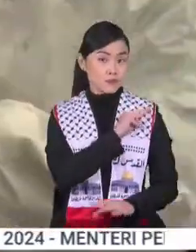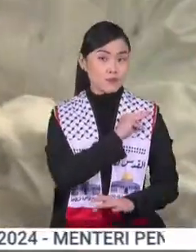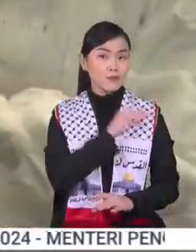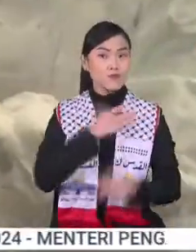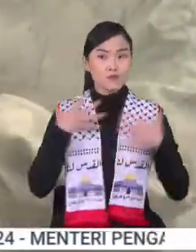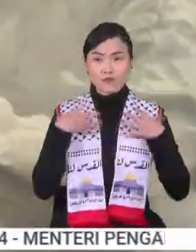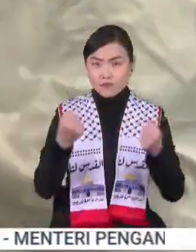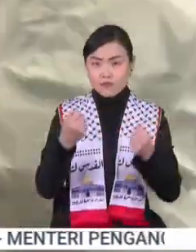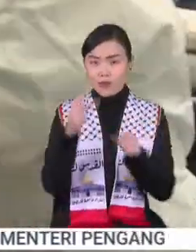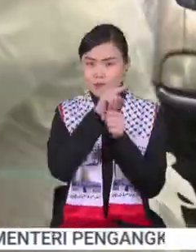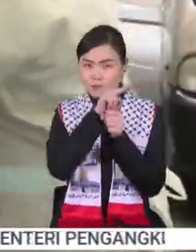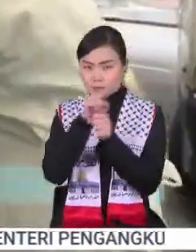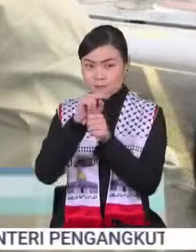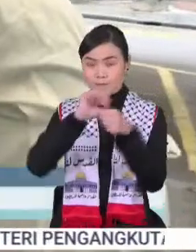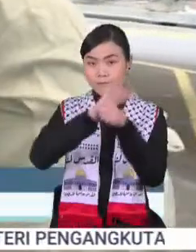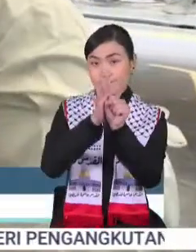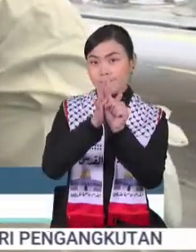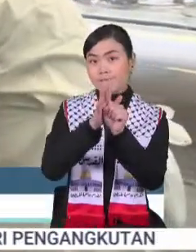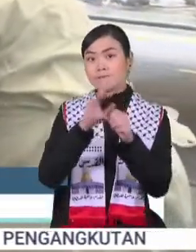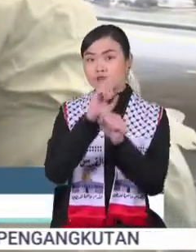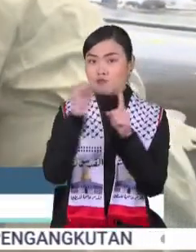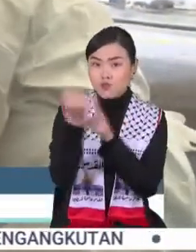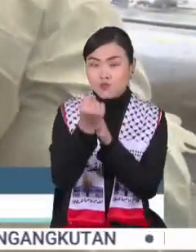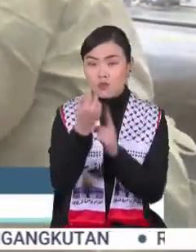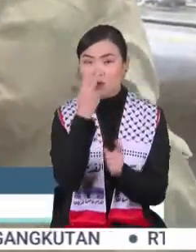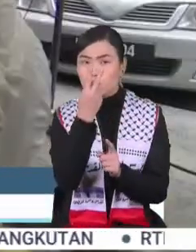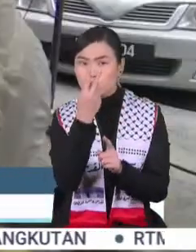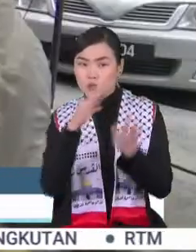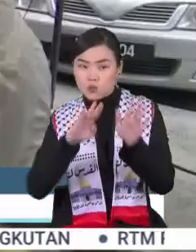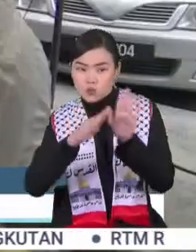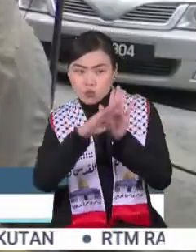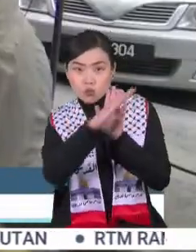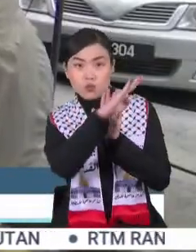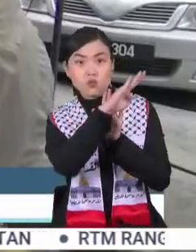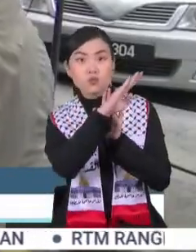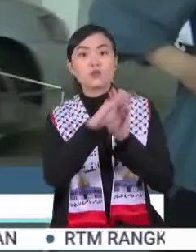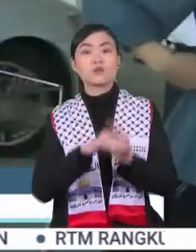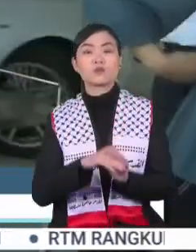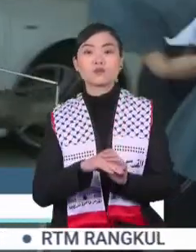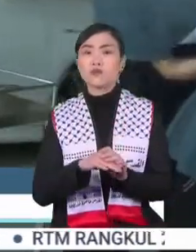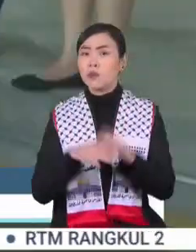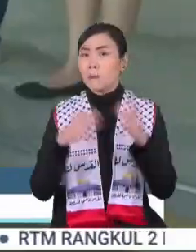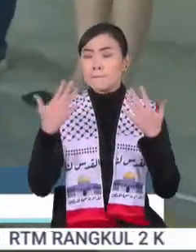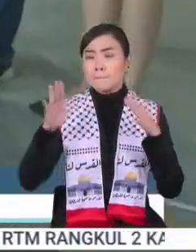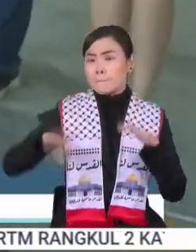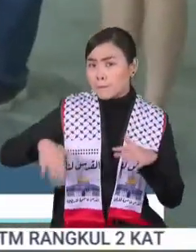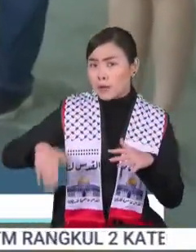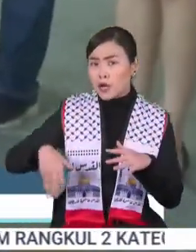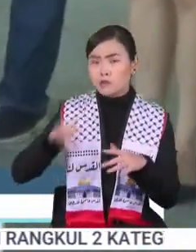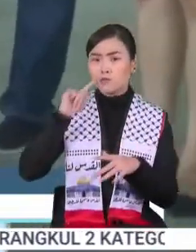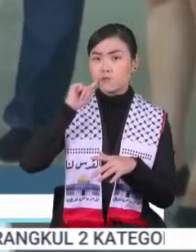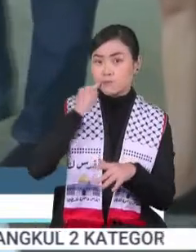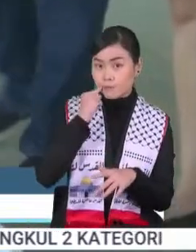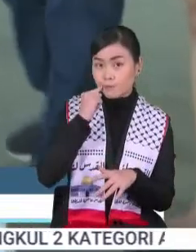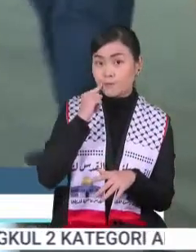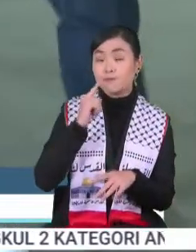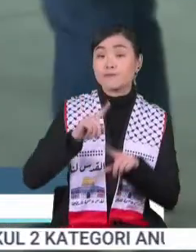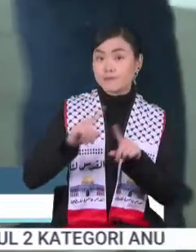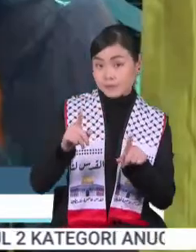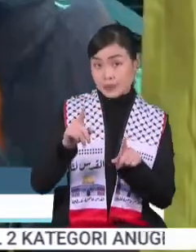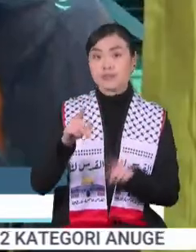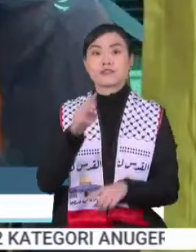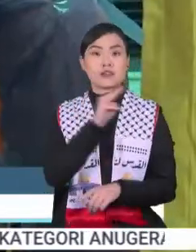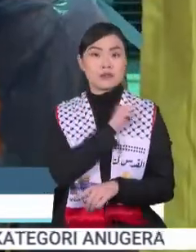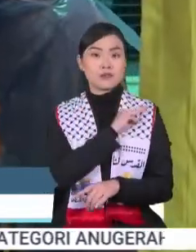kesihatan diarah memantau situasi covid-19 yang dilihat menunjukkan trend peningkatan walaupun kes belum diklasifikasikan serius